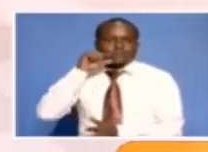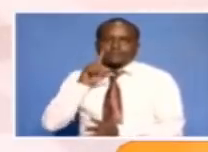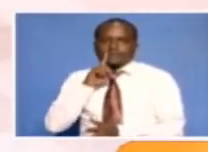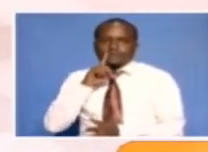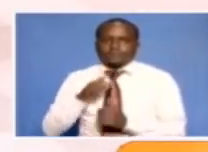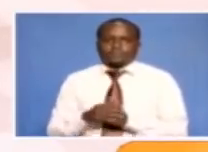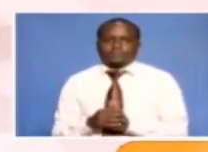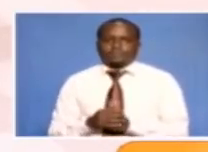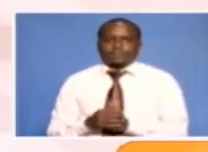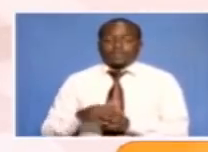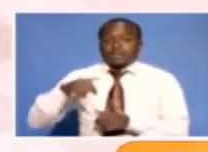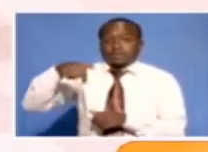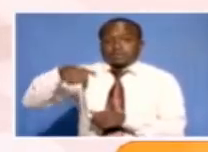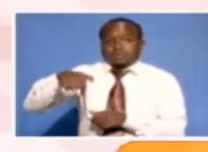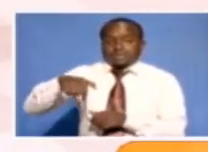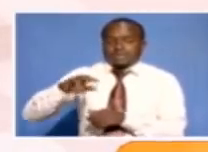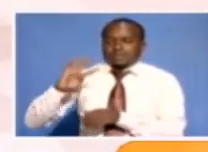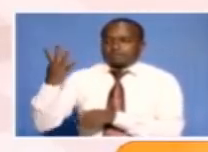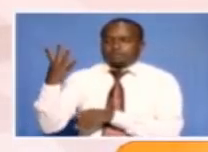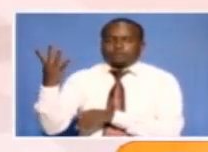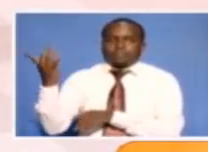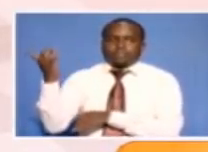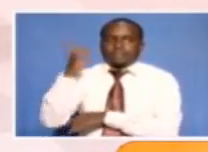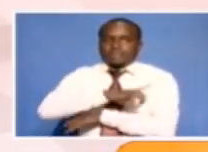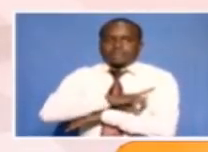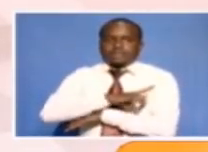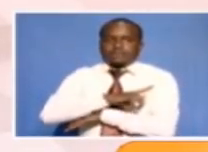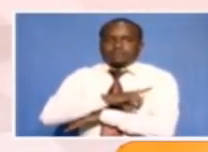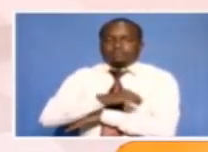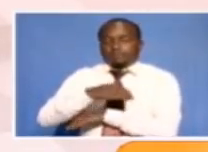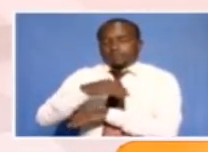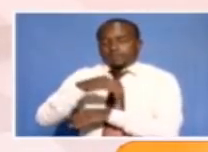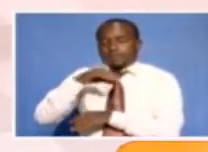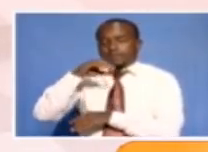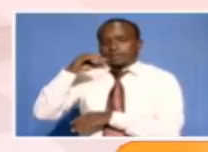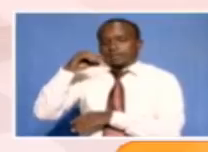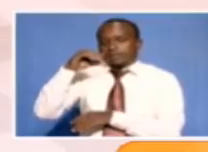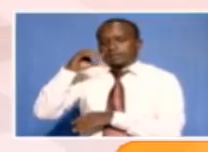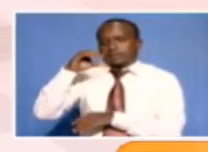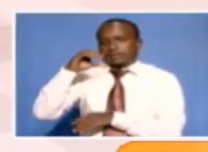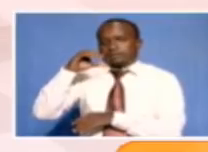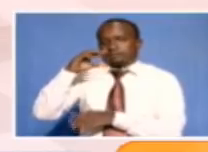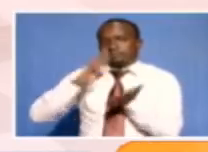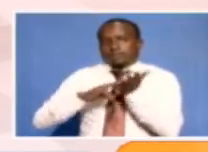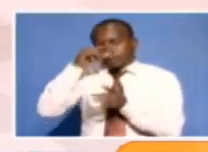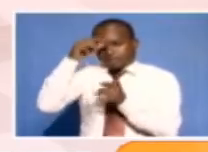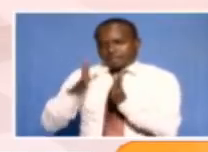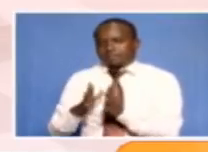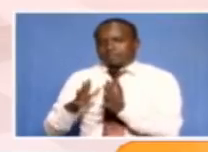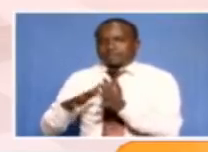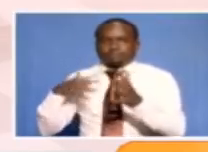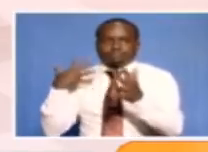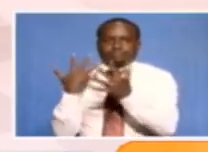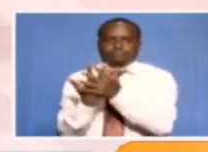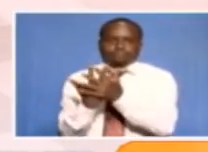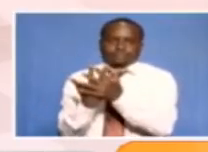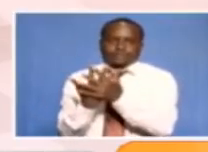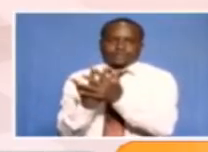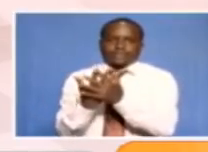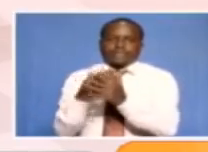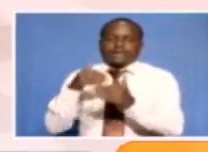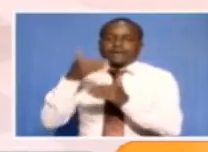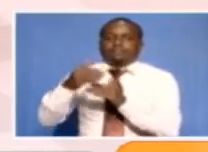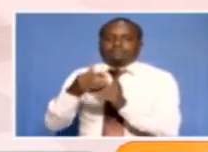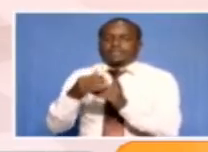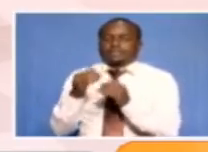Usiku huu utakuwa usiku wa nne kwa gavana wa Migori Okoth Obado kizuizini baada ya kushtakiwa na kukanusha shtaka la mauaji ya aliyekuwa mpenzi wake